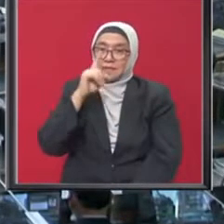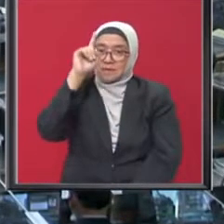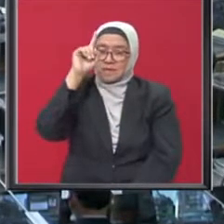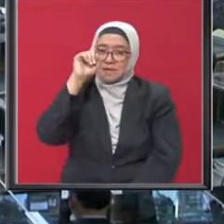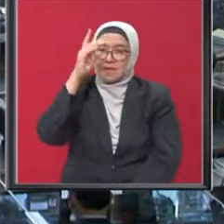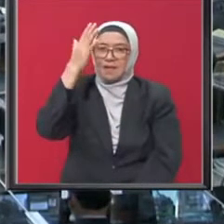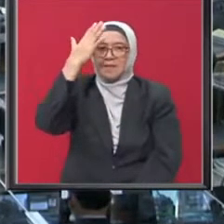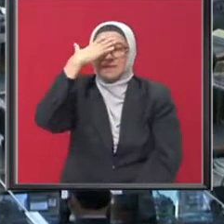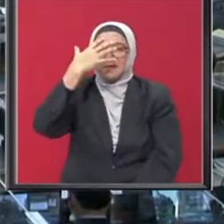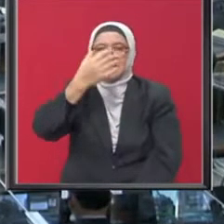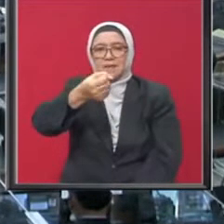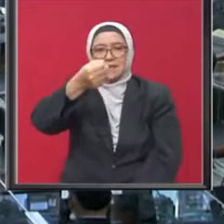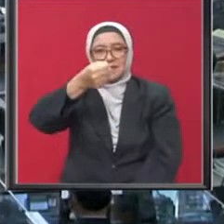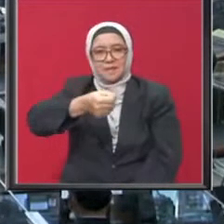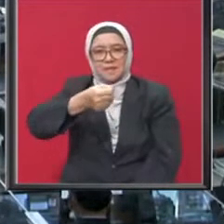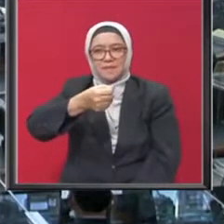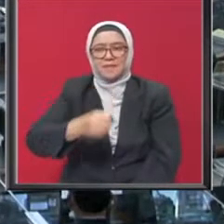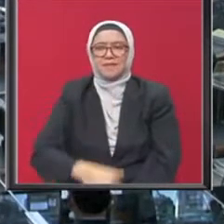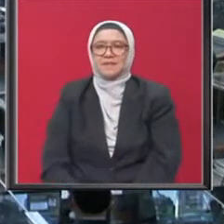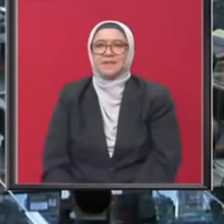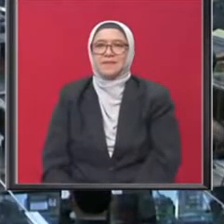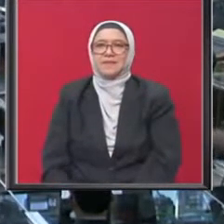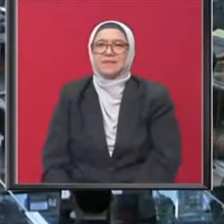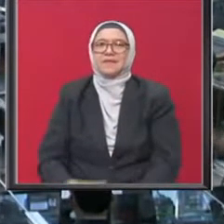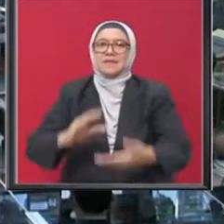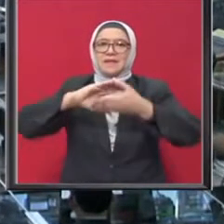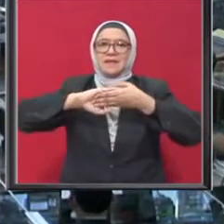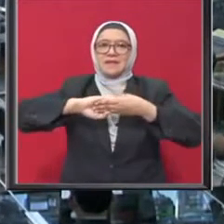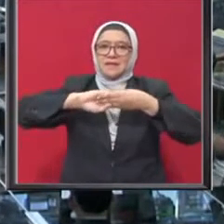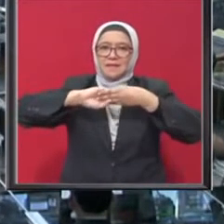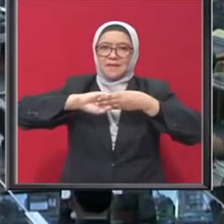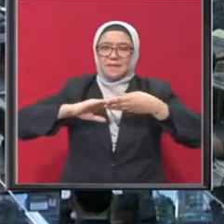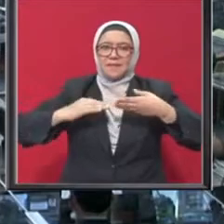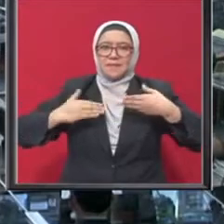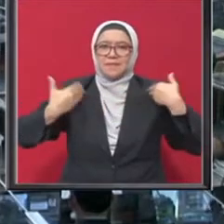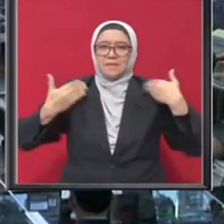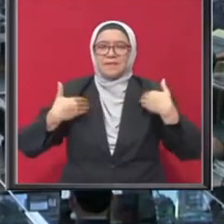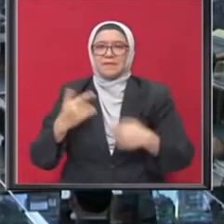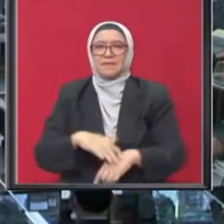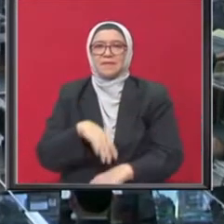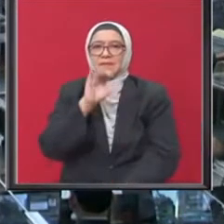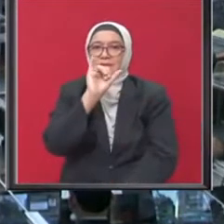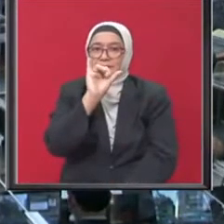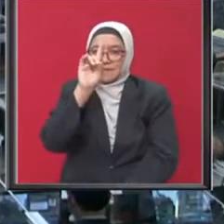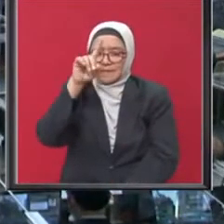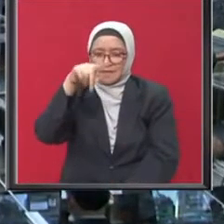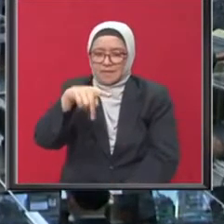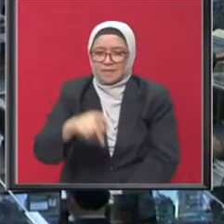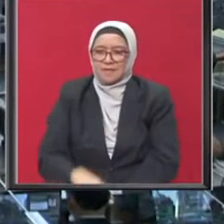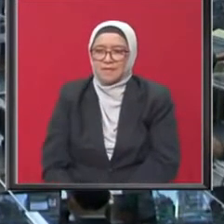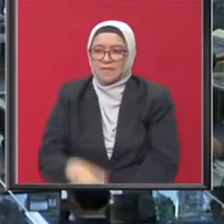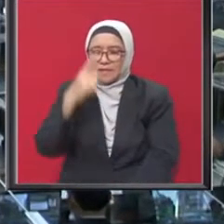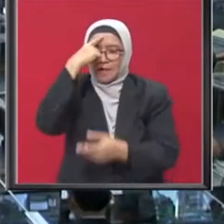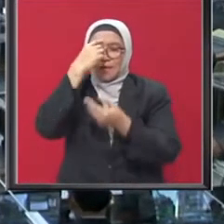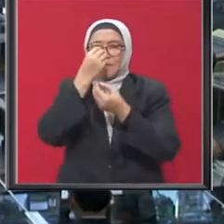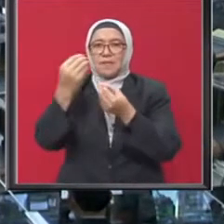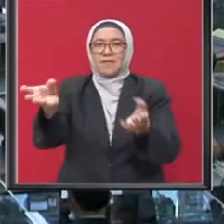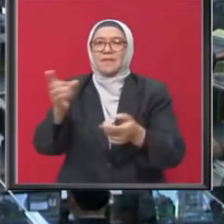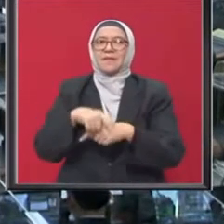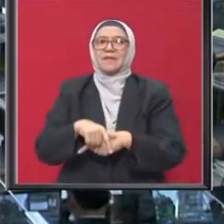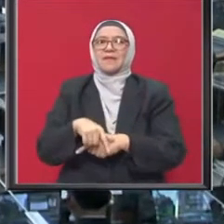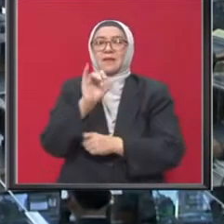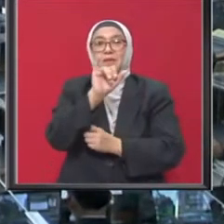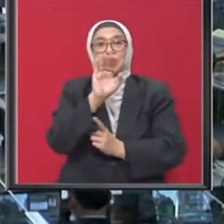Wabarakatuh dana salam sejahtera Tuhan betul untuk makluman alyawm